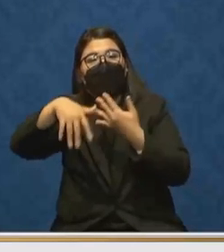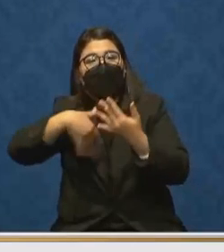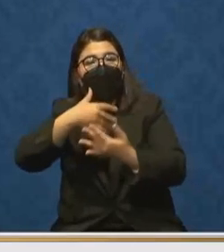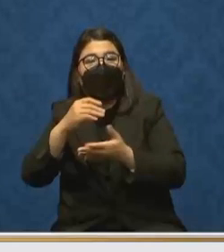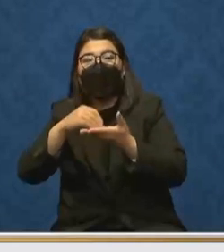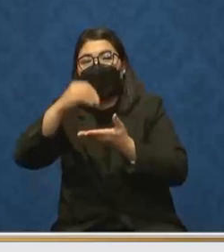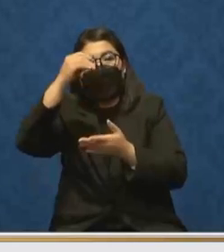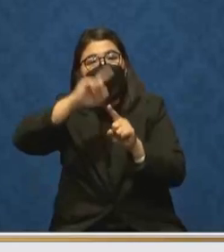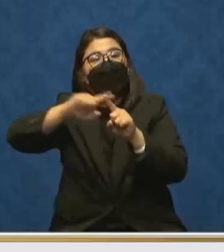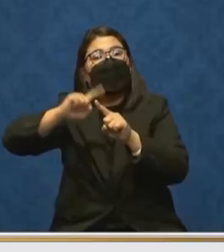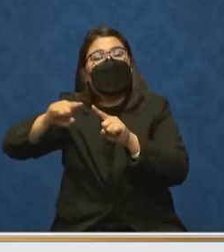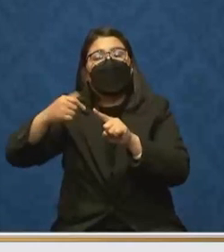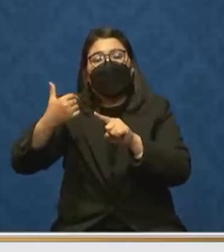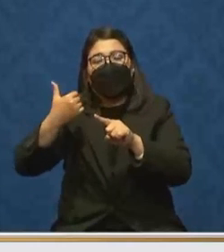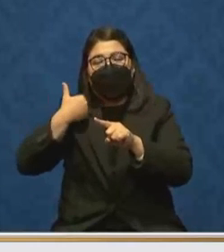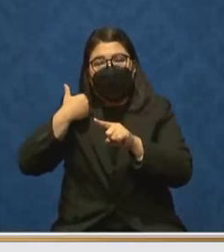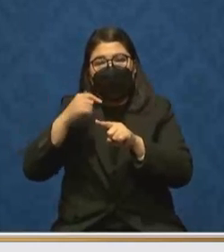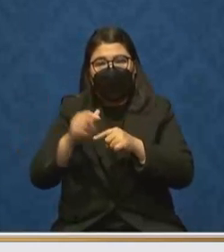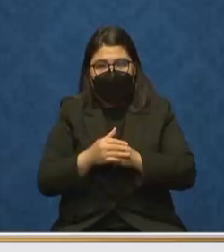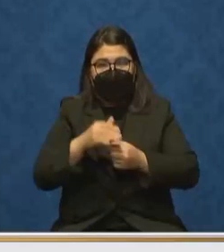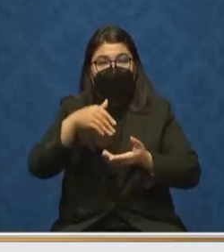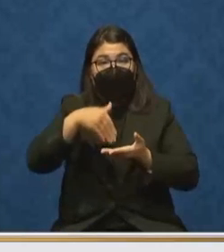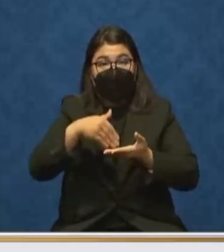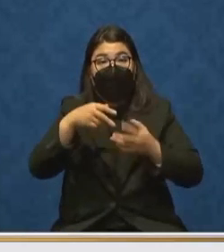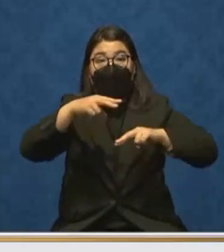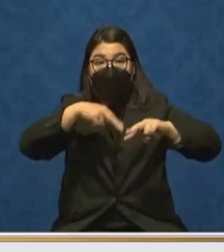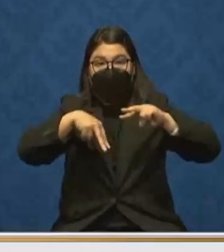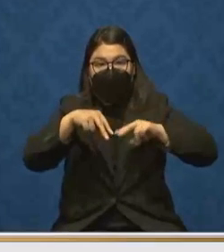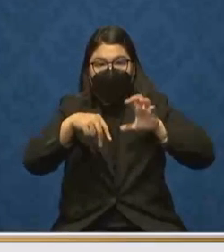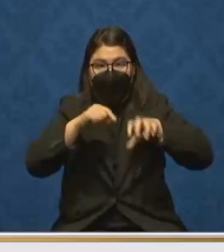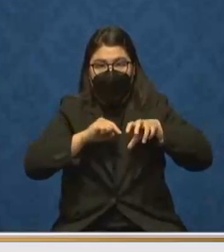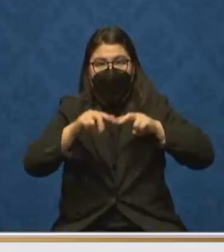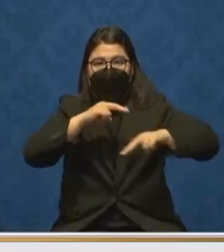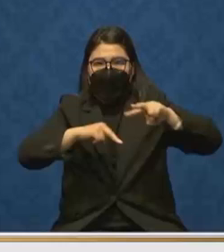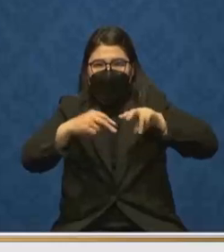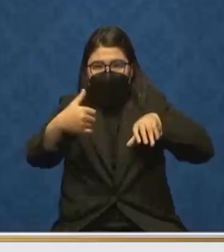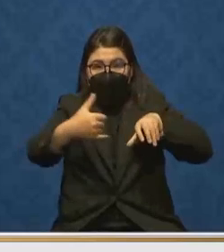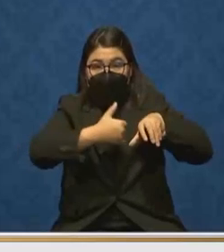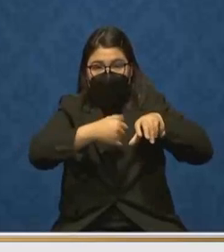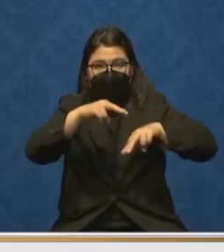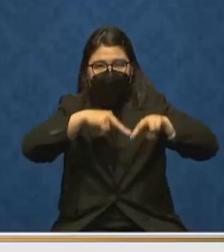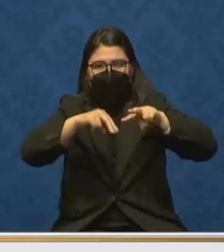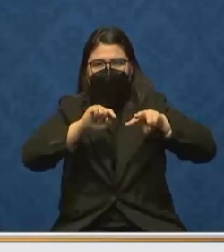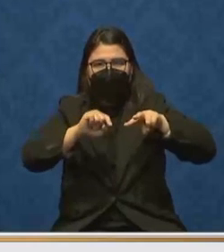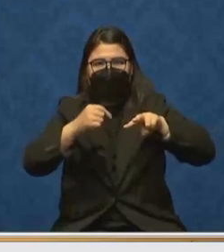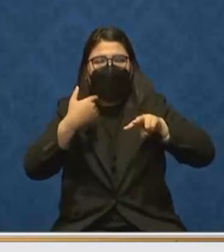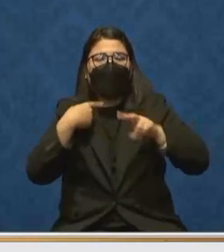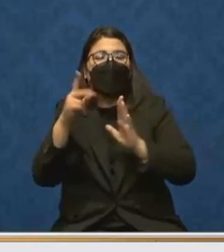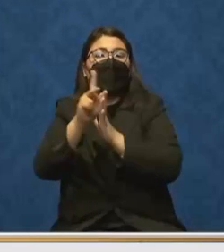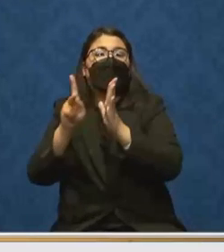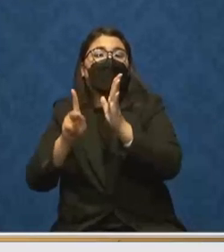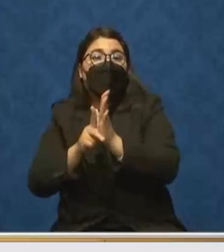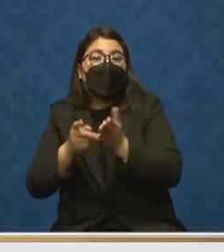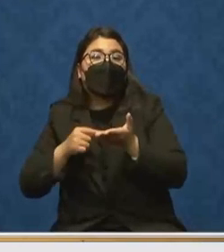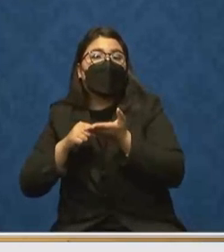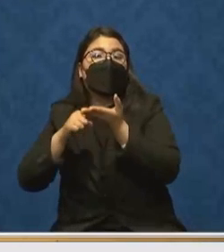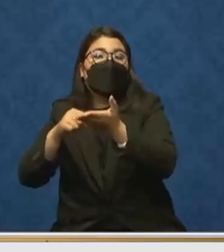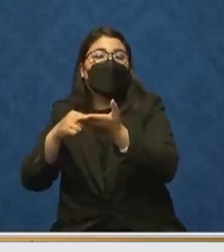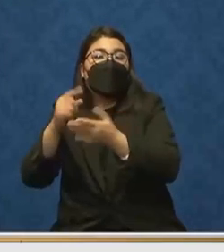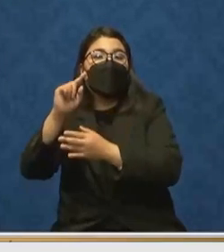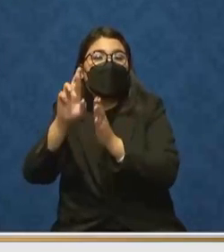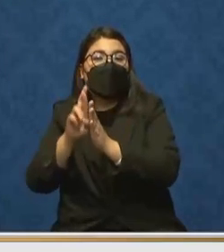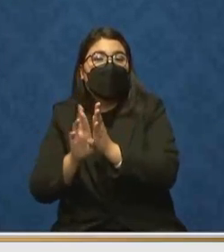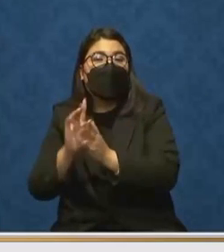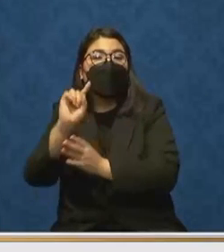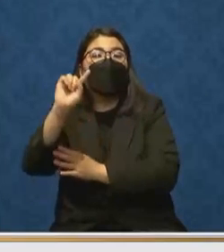เพิ่มประสิทธิภาพของด่านศุลกากร2แห่งปรับปรุงและจัดทำข้อกฎหมายข้อเสนอกฎหมายและกฎระเบียบใหม่ประชาสัมพันธ์ให้นักลง